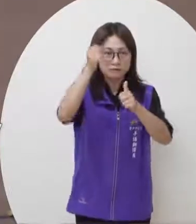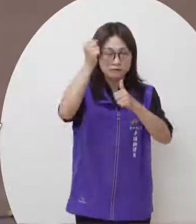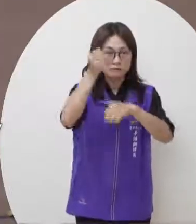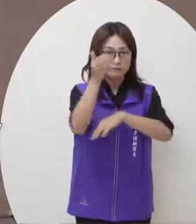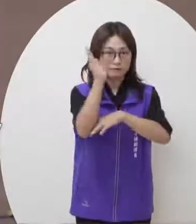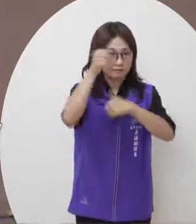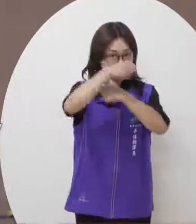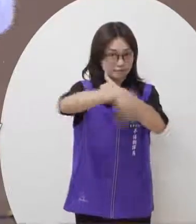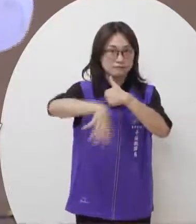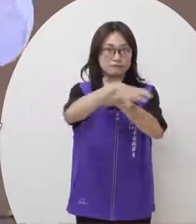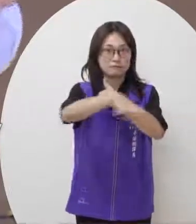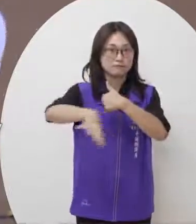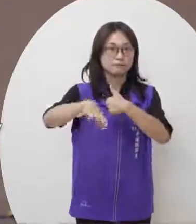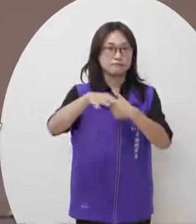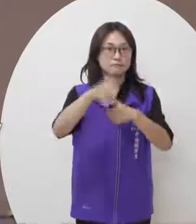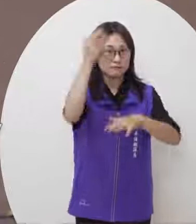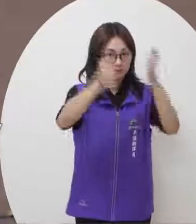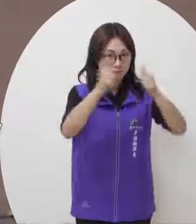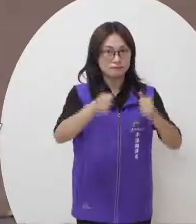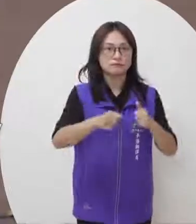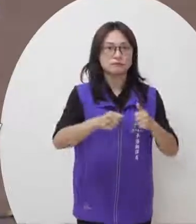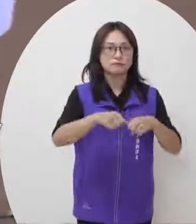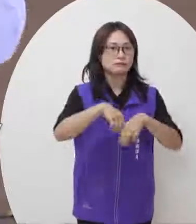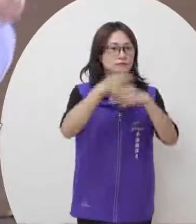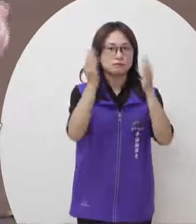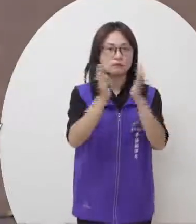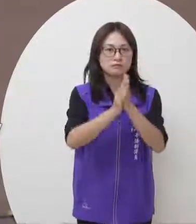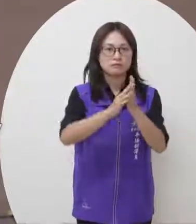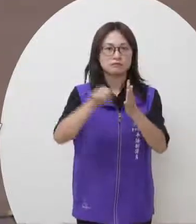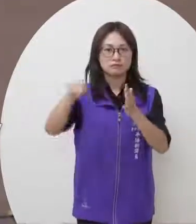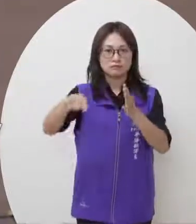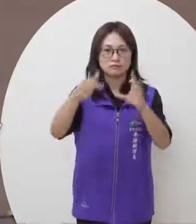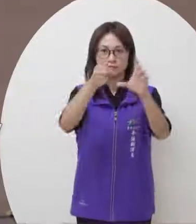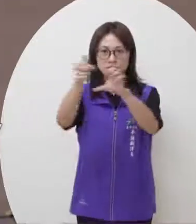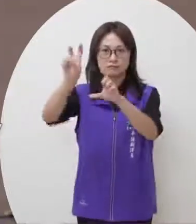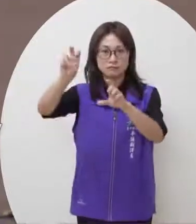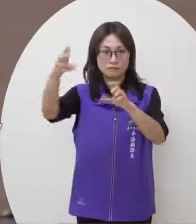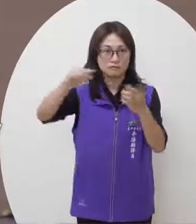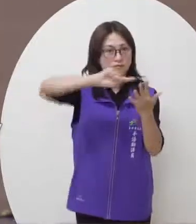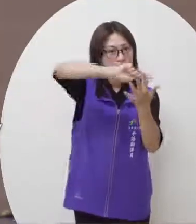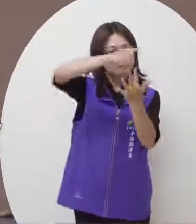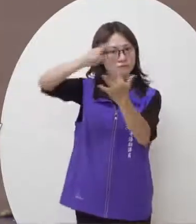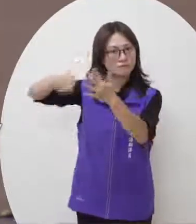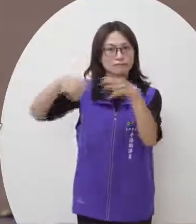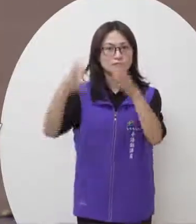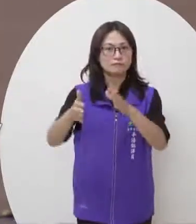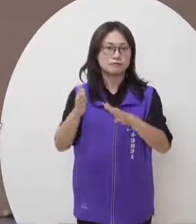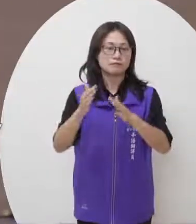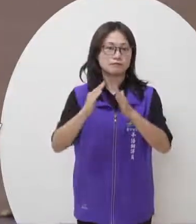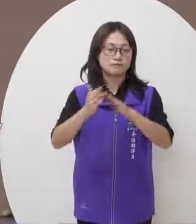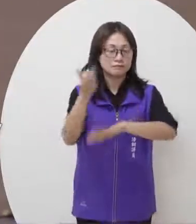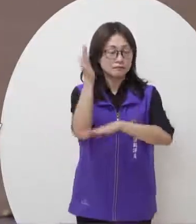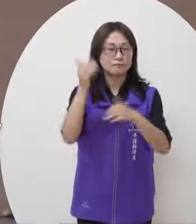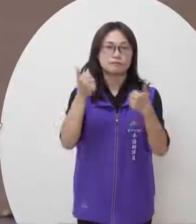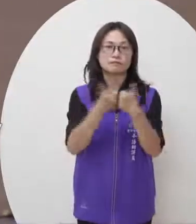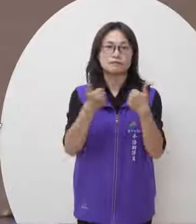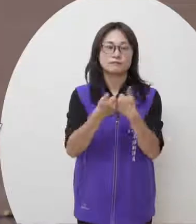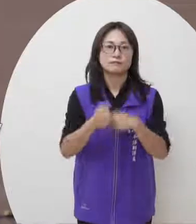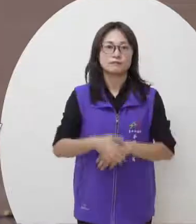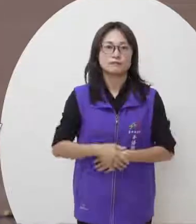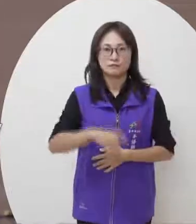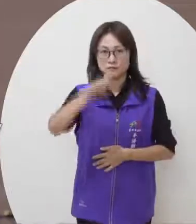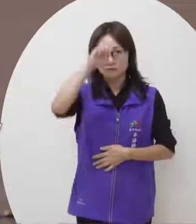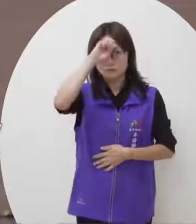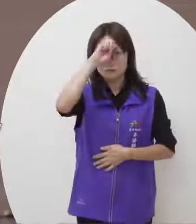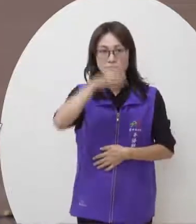通到地方29个区轮流召开。那这样子，第一个让所有的首